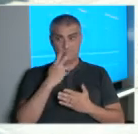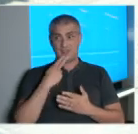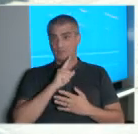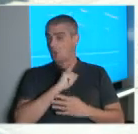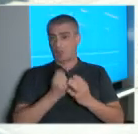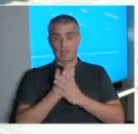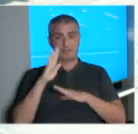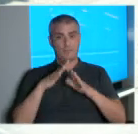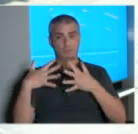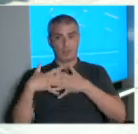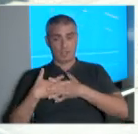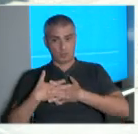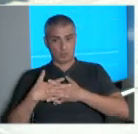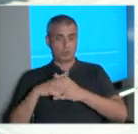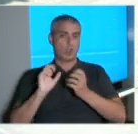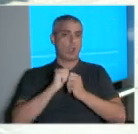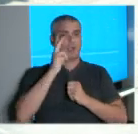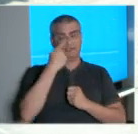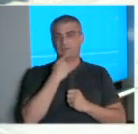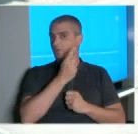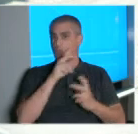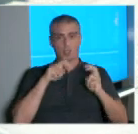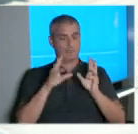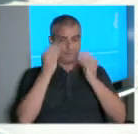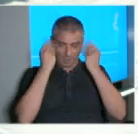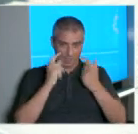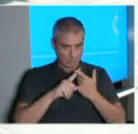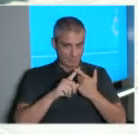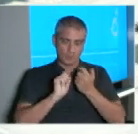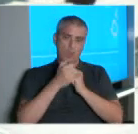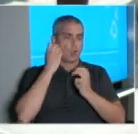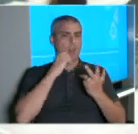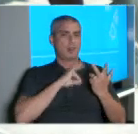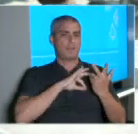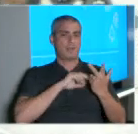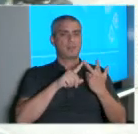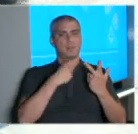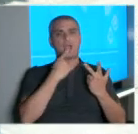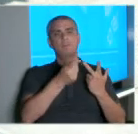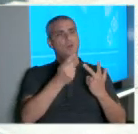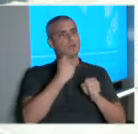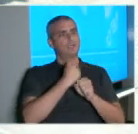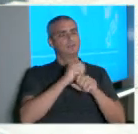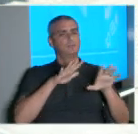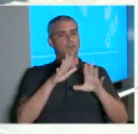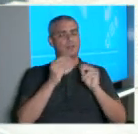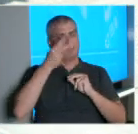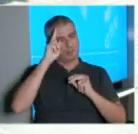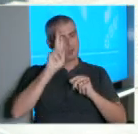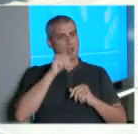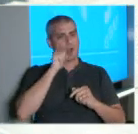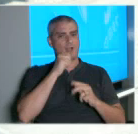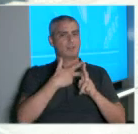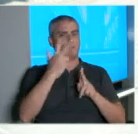לא להקים ממשלת אחדות, גנץ שאמר שלא יושב עם החרדים, או ליברמן שאמר שיפעל לממשלה עם הליכוד וכחול